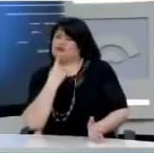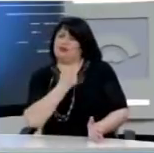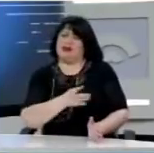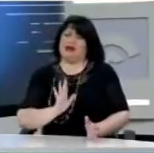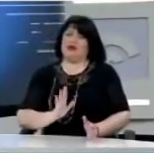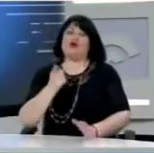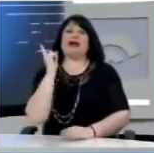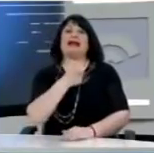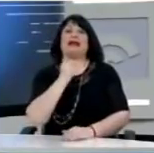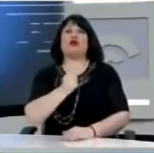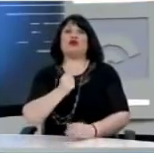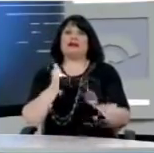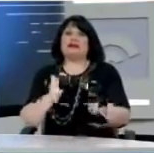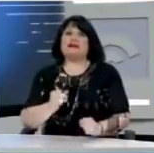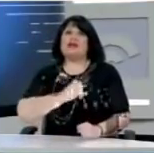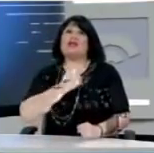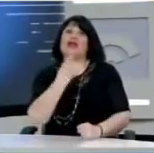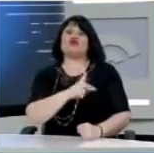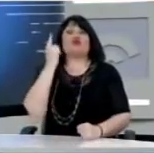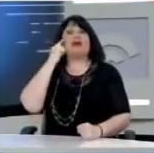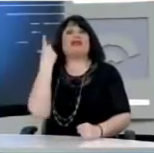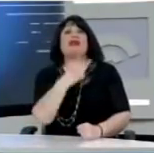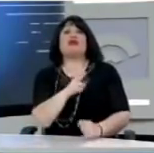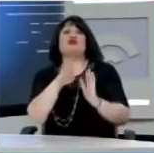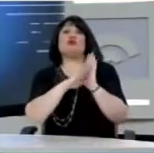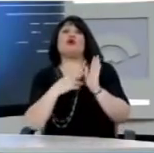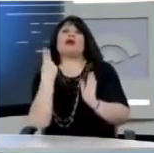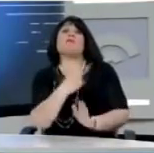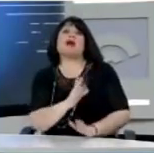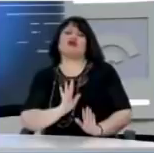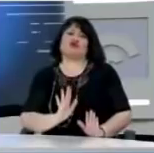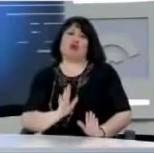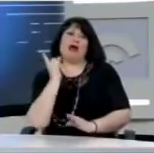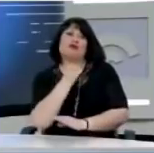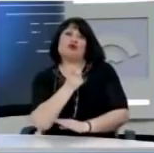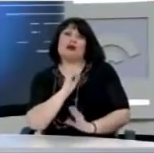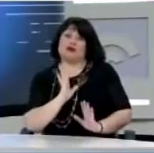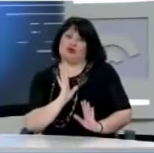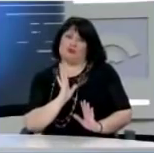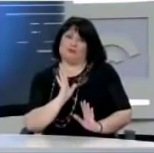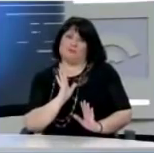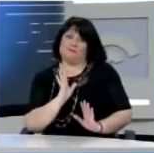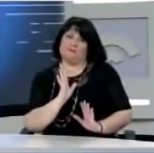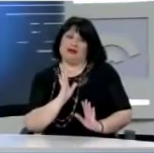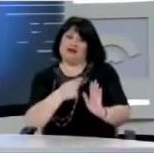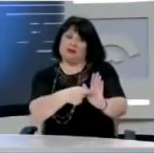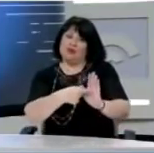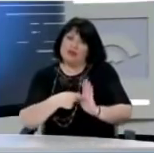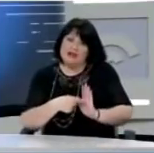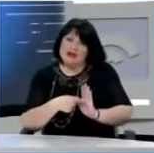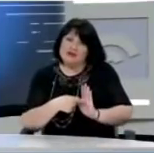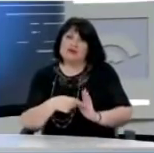αλλά κρίνω τις θέσεις και τις ιδέες σας και το πρόγραμμά σας. Τις θέσεις σας που εκφράζουν